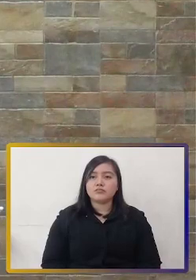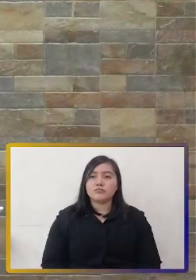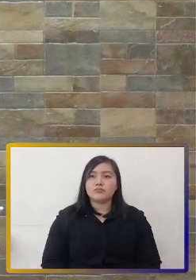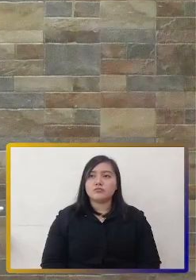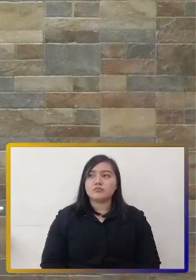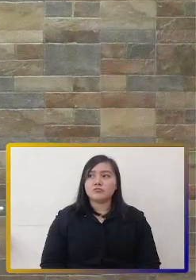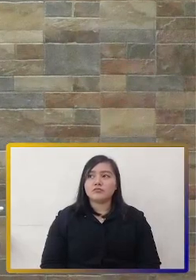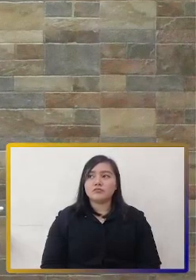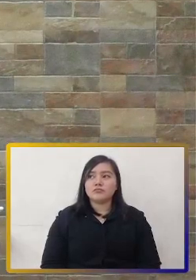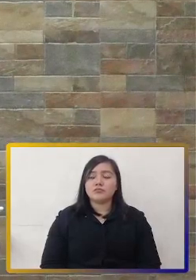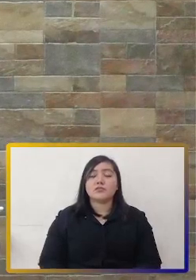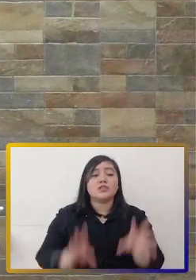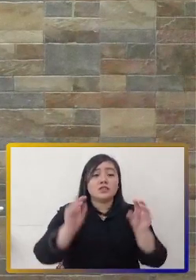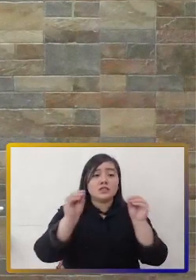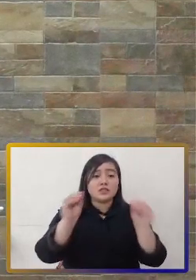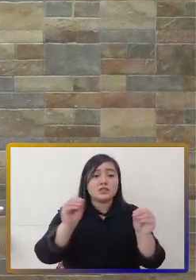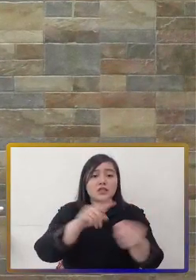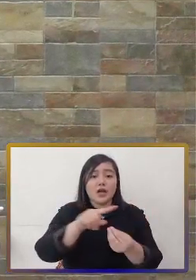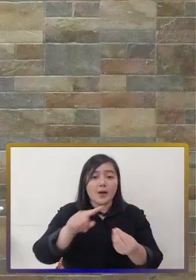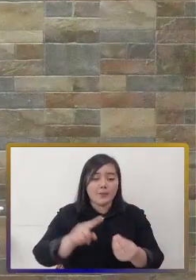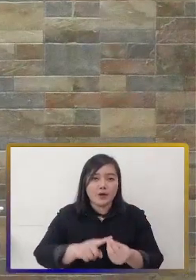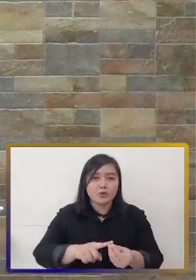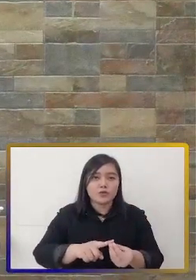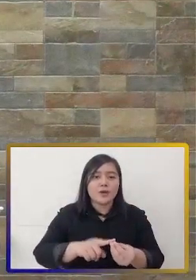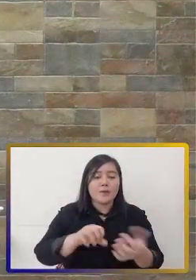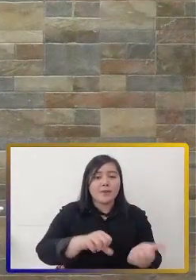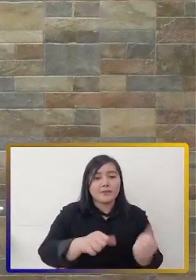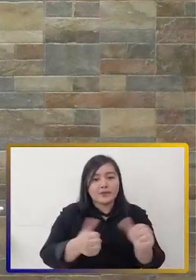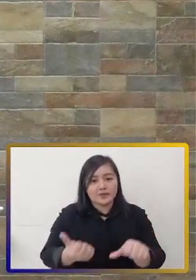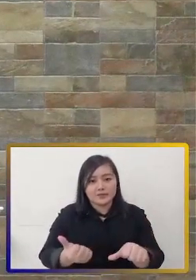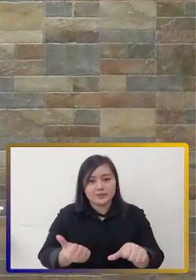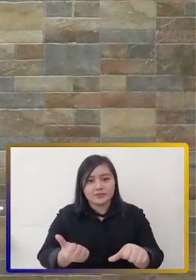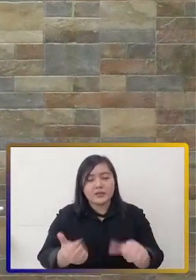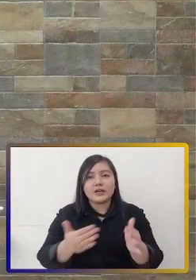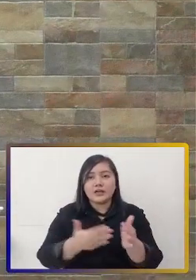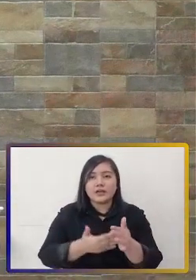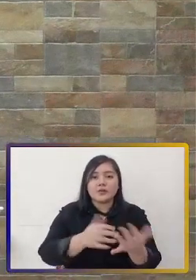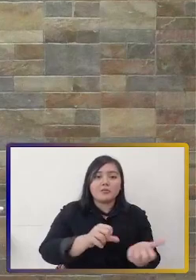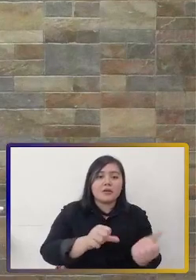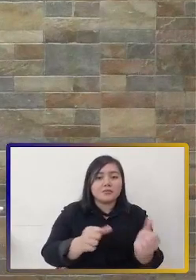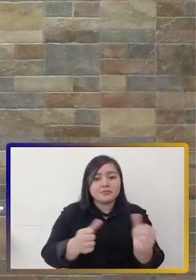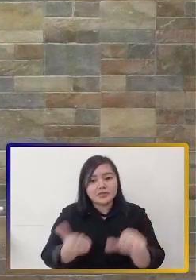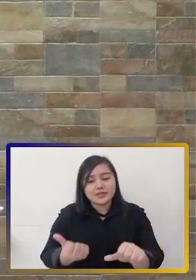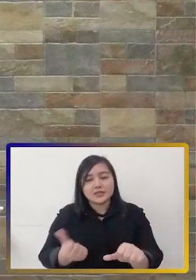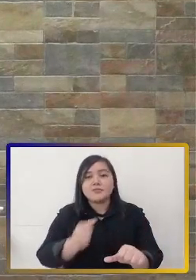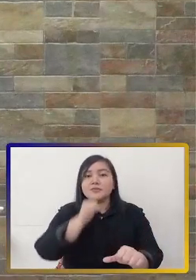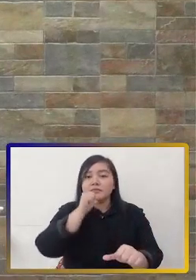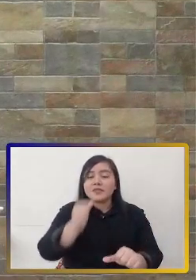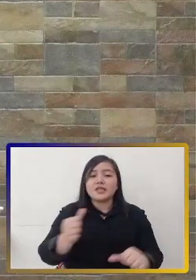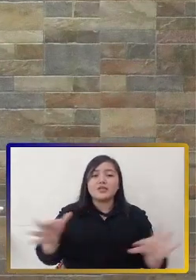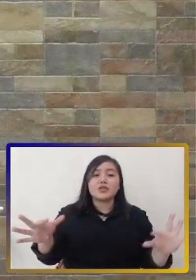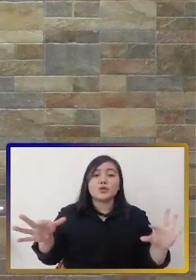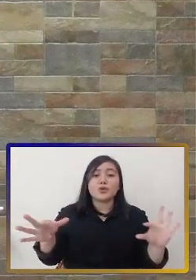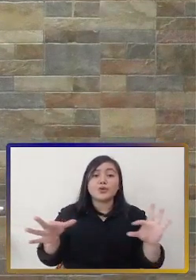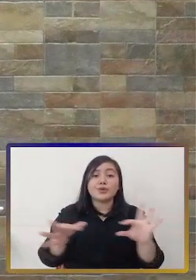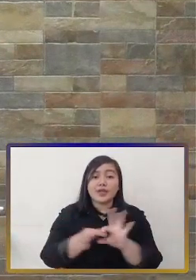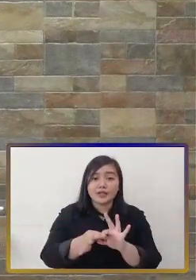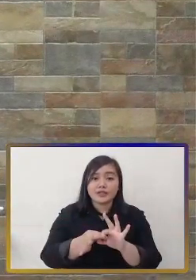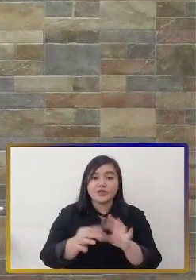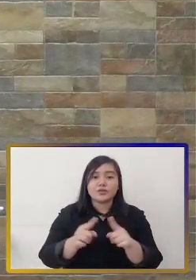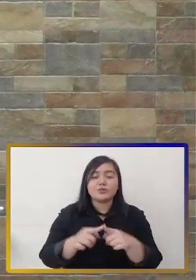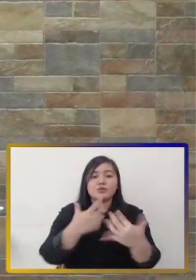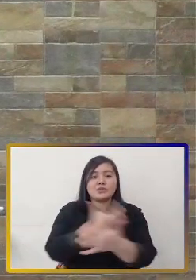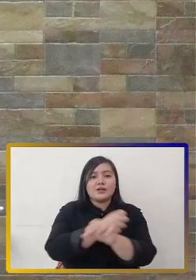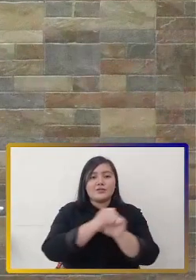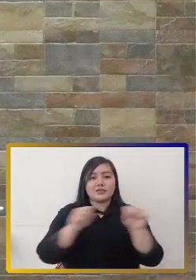iba kundi, ano yun? That the baptism is never in any connection with what?